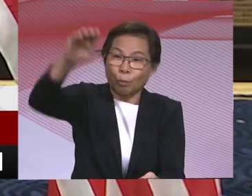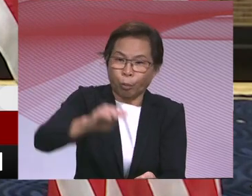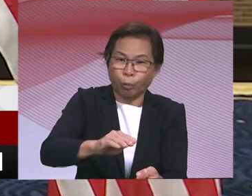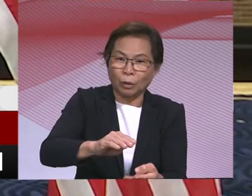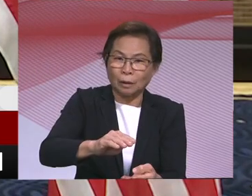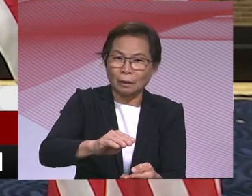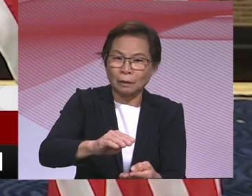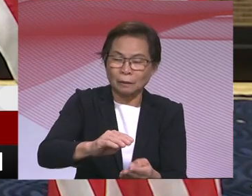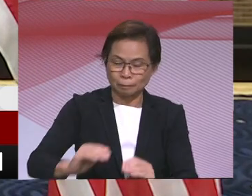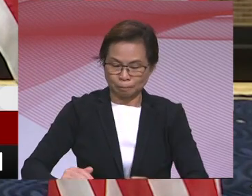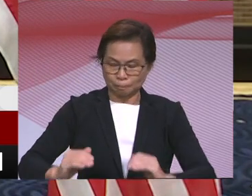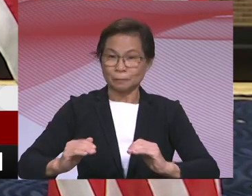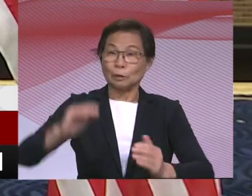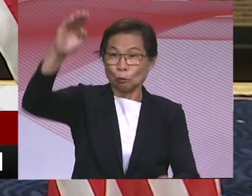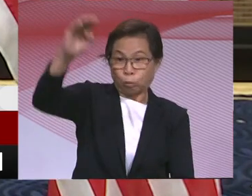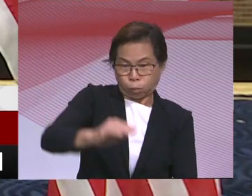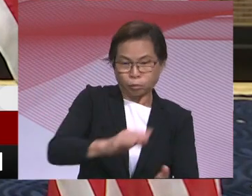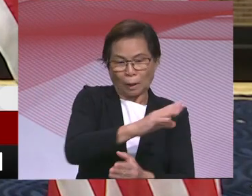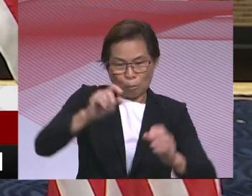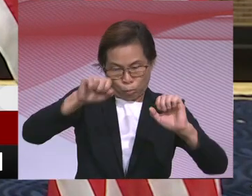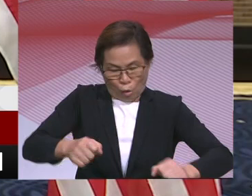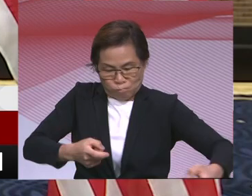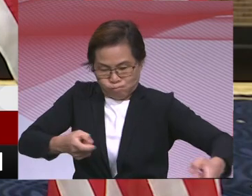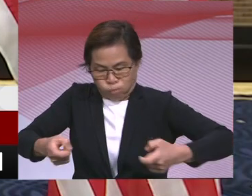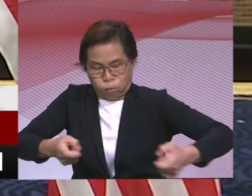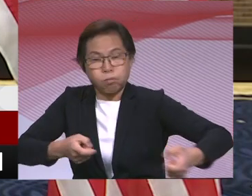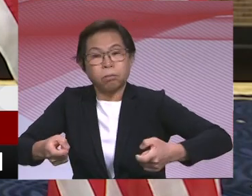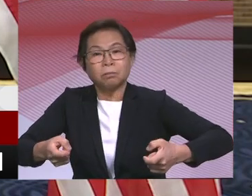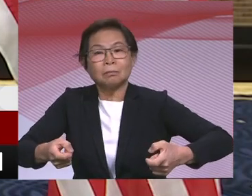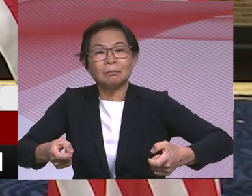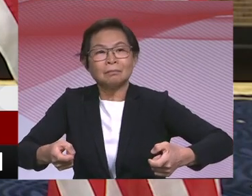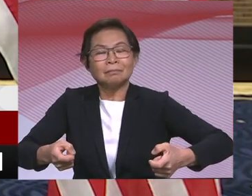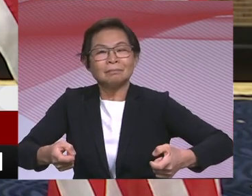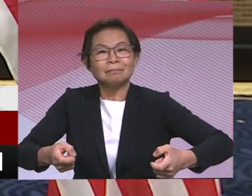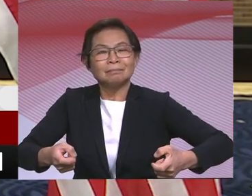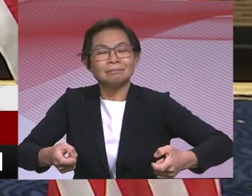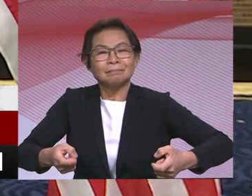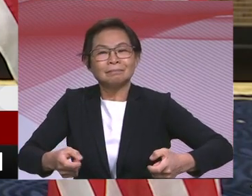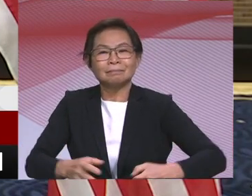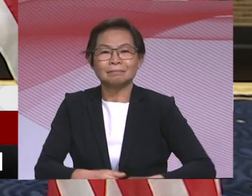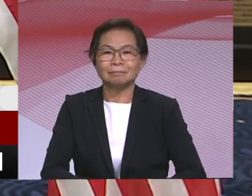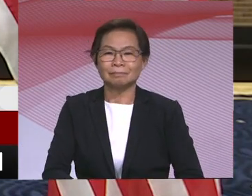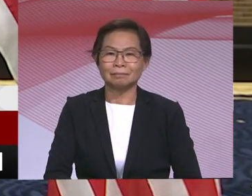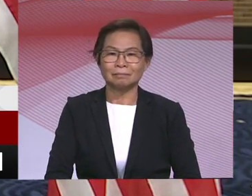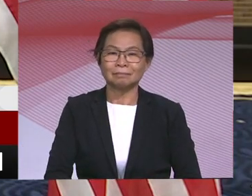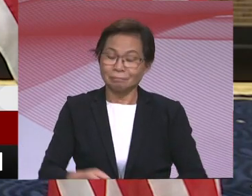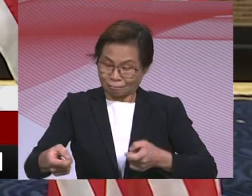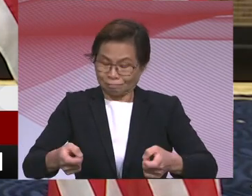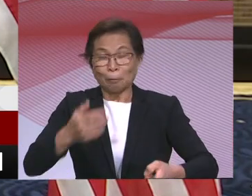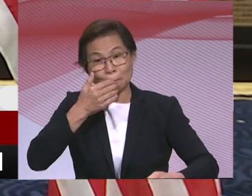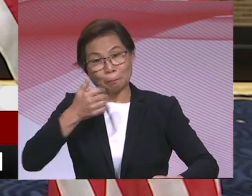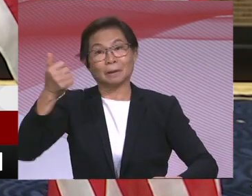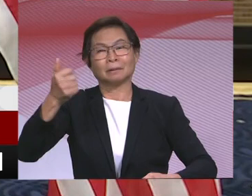satu tahap yang terkawal dan boleh diuruskan dengan lebih berkesan lagi Hai